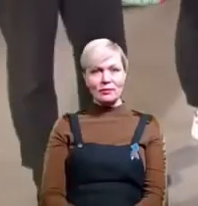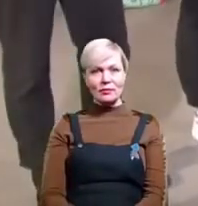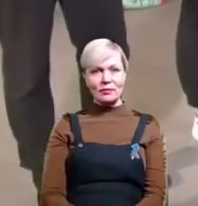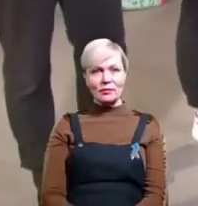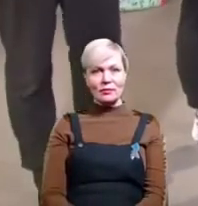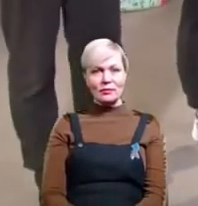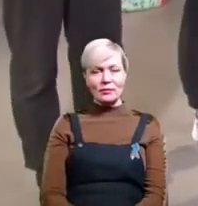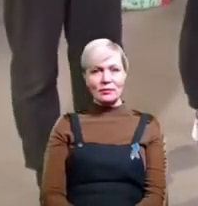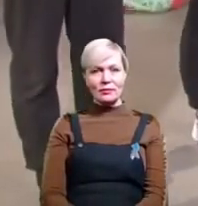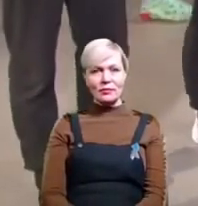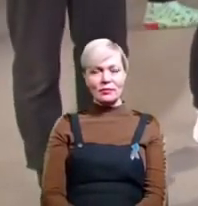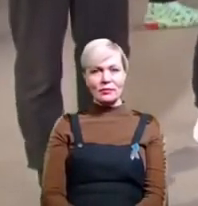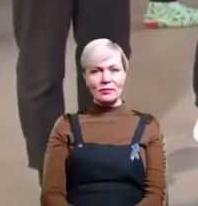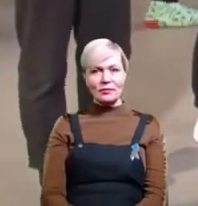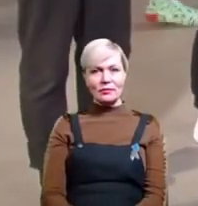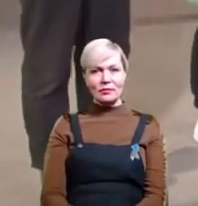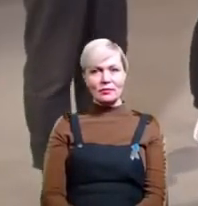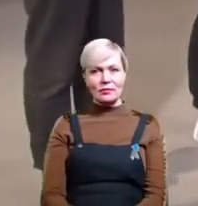Миша.